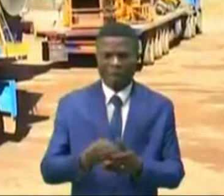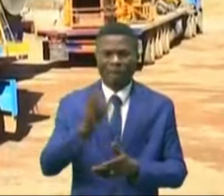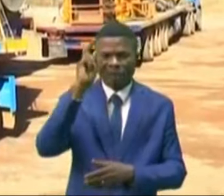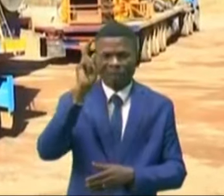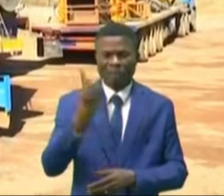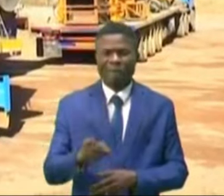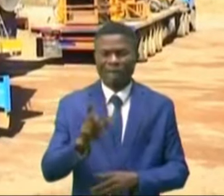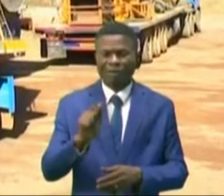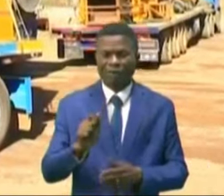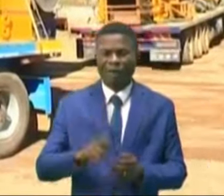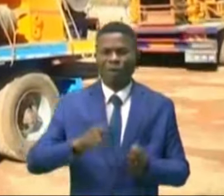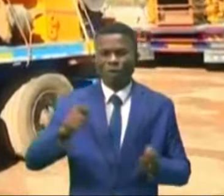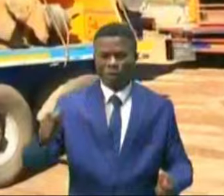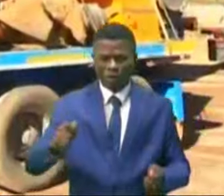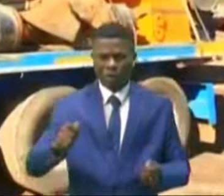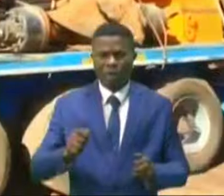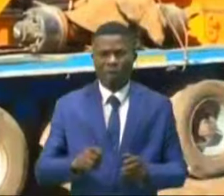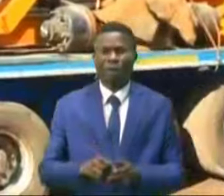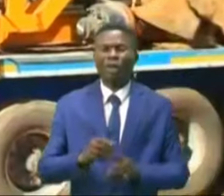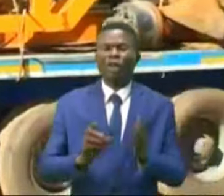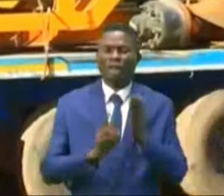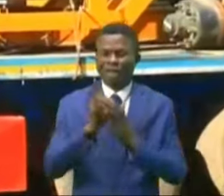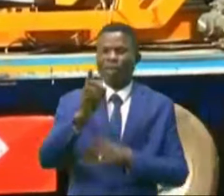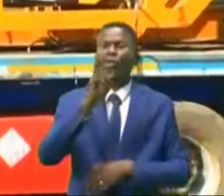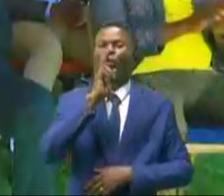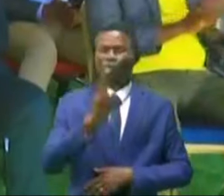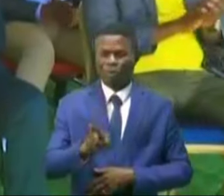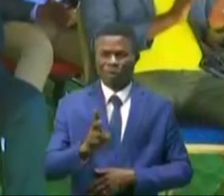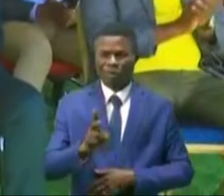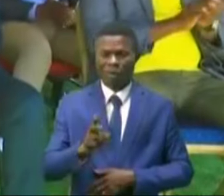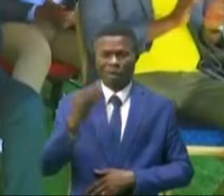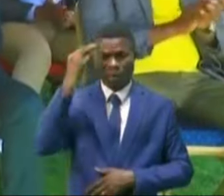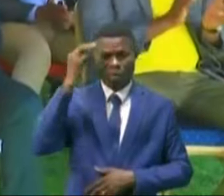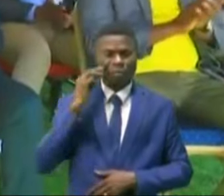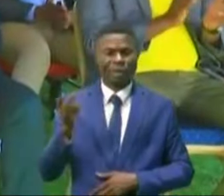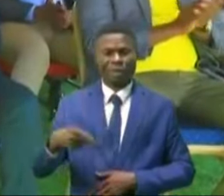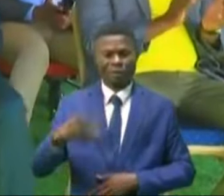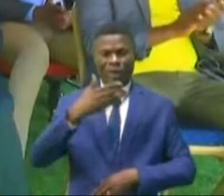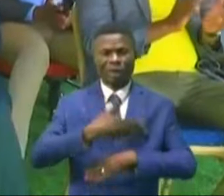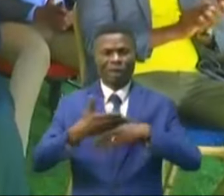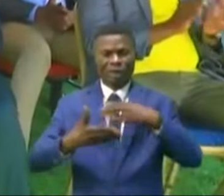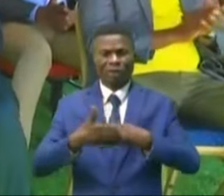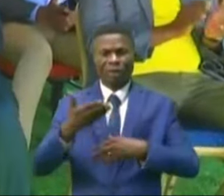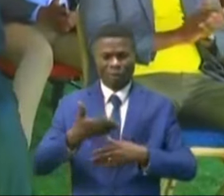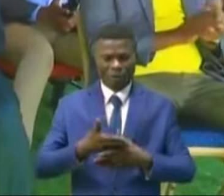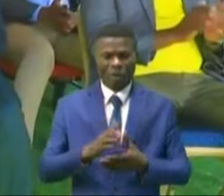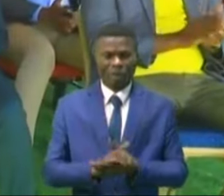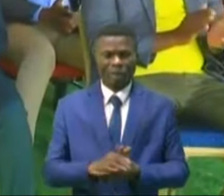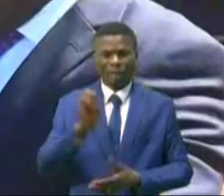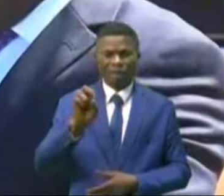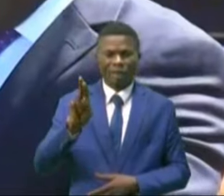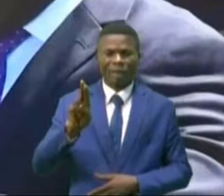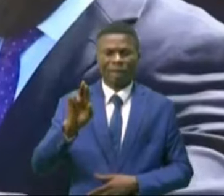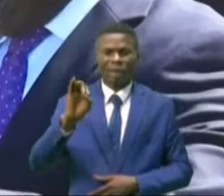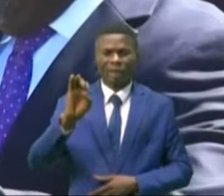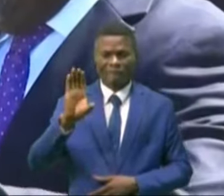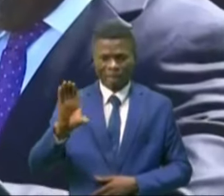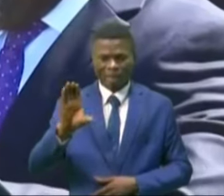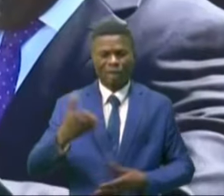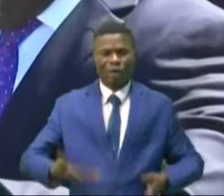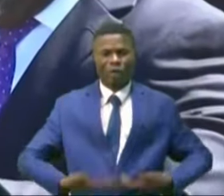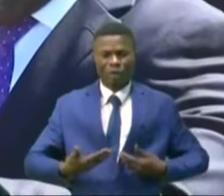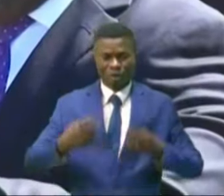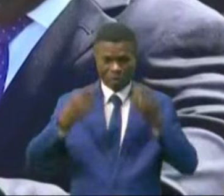par heure, véritable révolution. D'où le ministre provincial des infrastructures, Eric Sakouyema Lukwesa, a salué